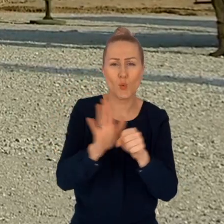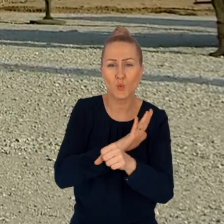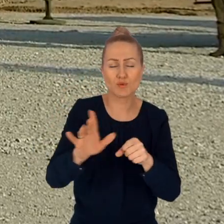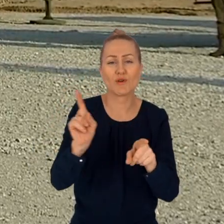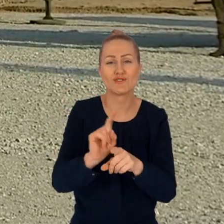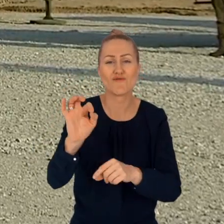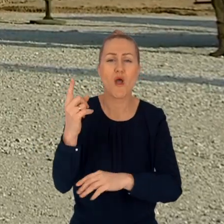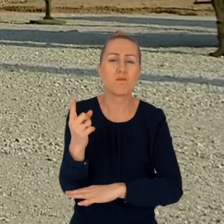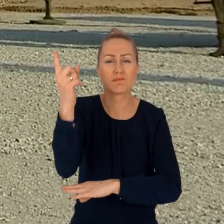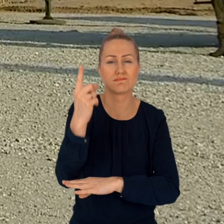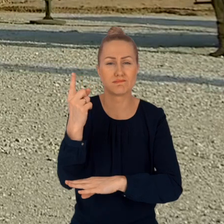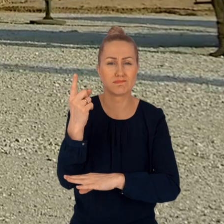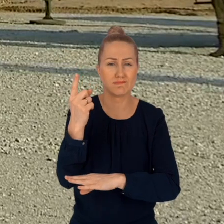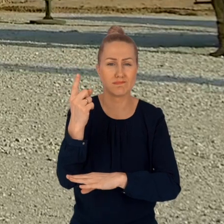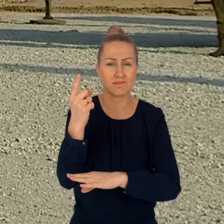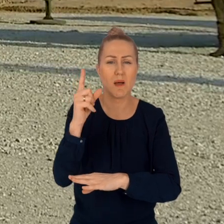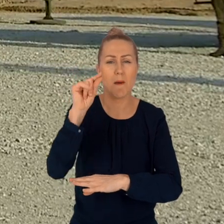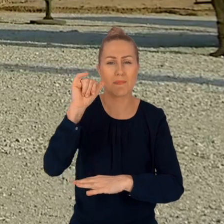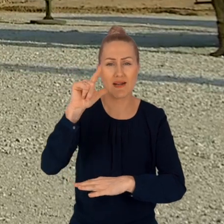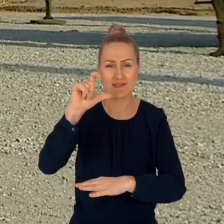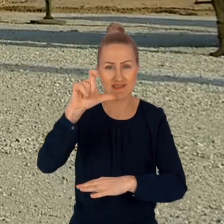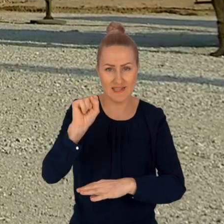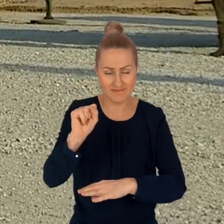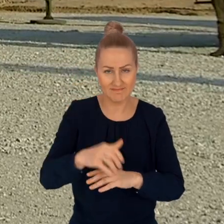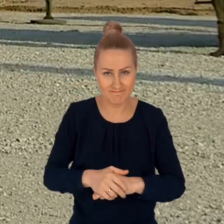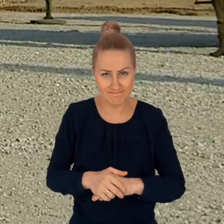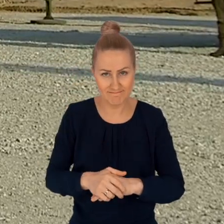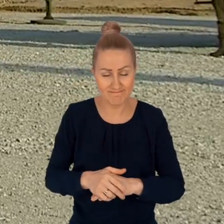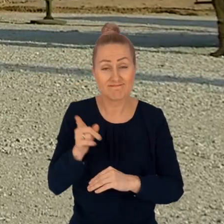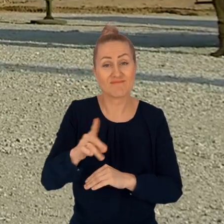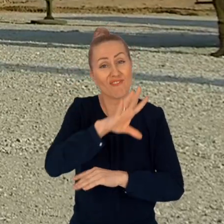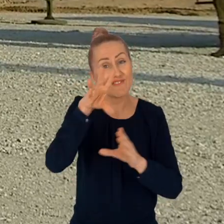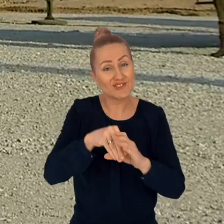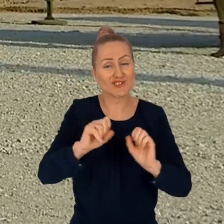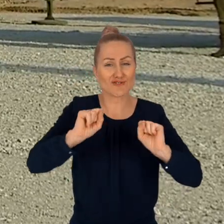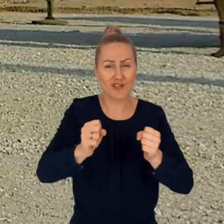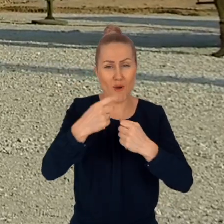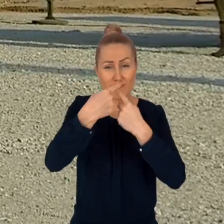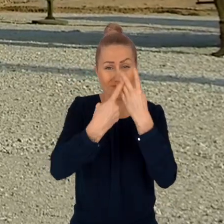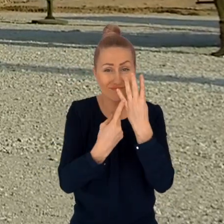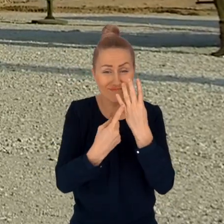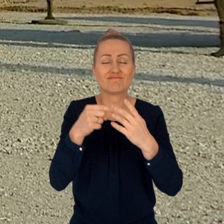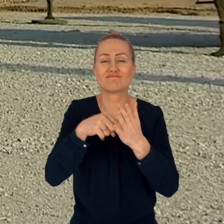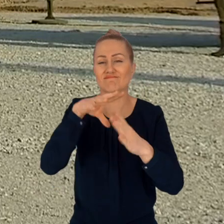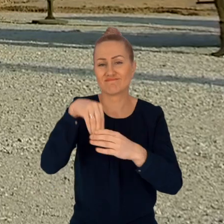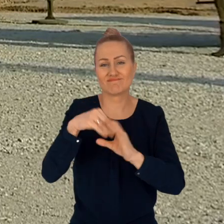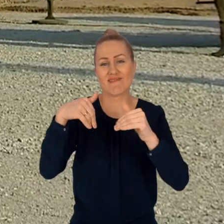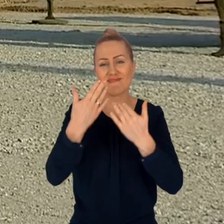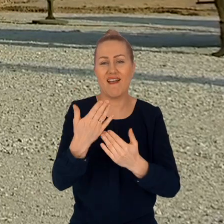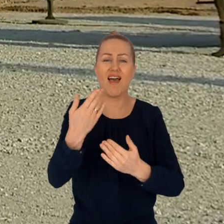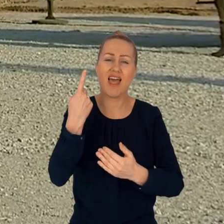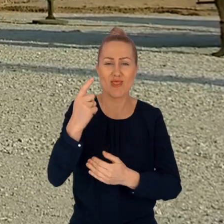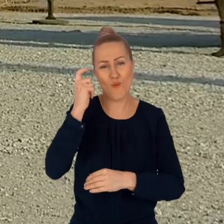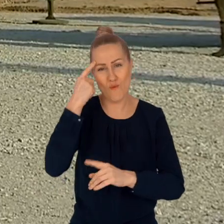zestaw artyleryjsko-rakietowy Pilica. Wszystkie te działania sprowadzają się do osiągnięcia jednego